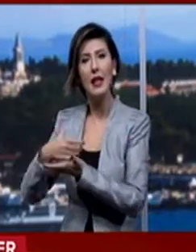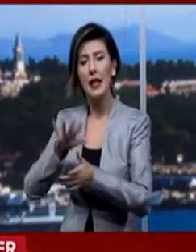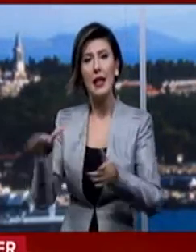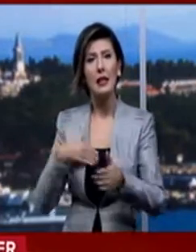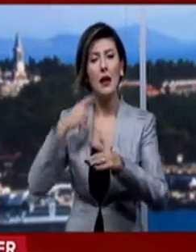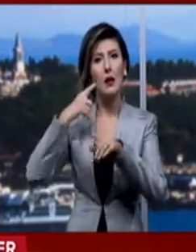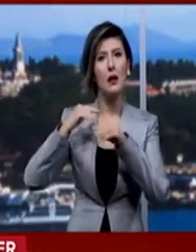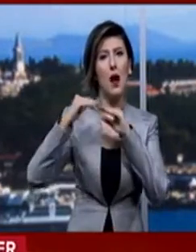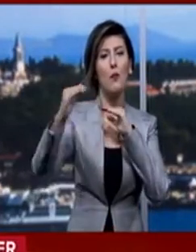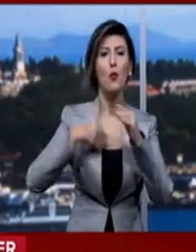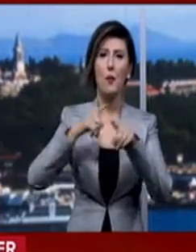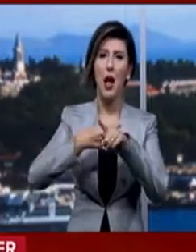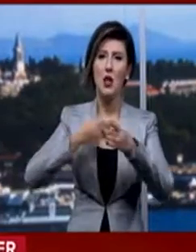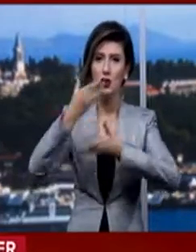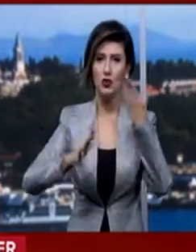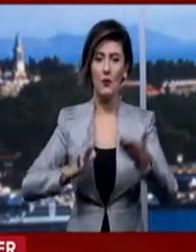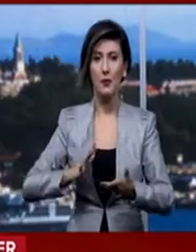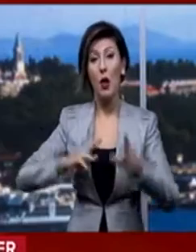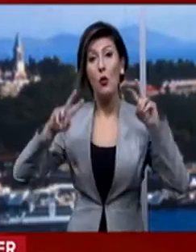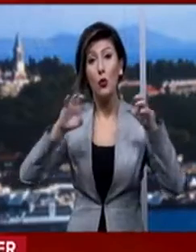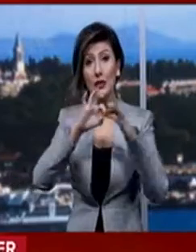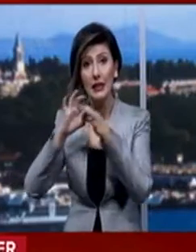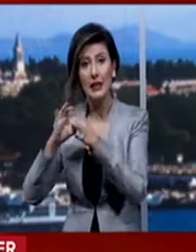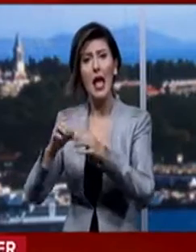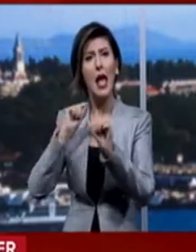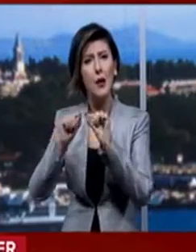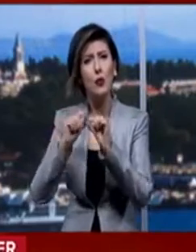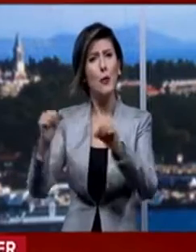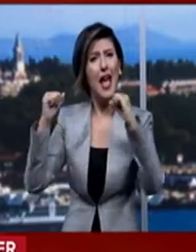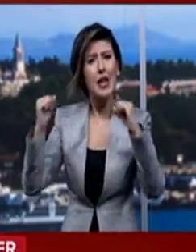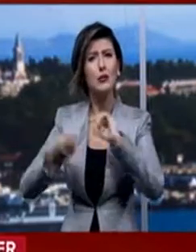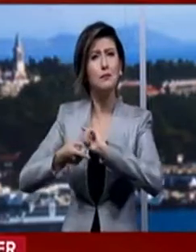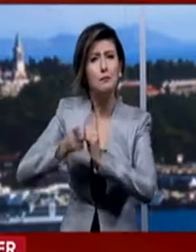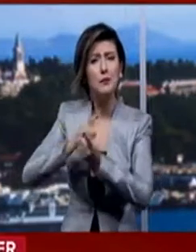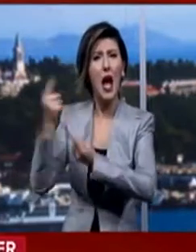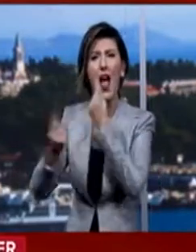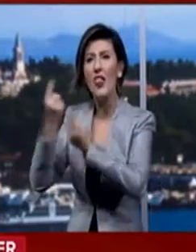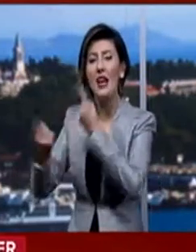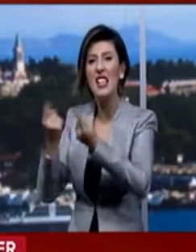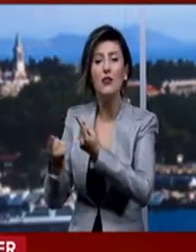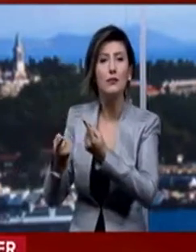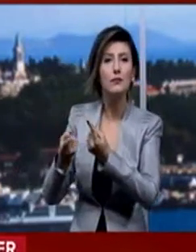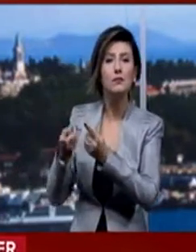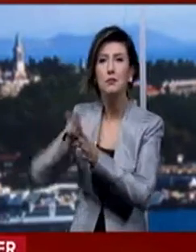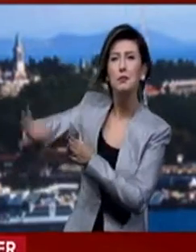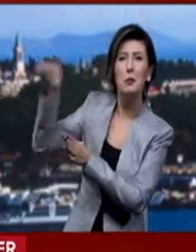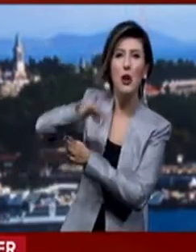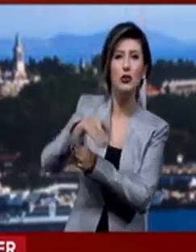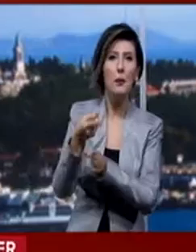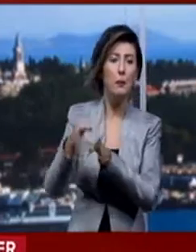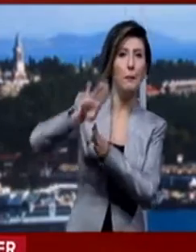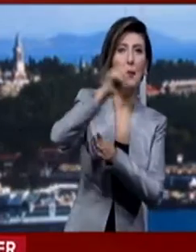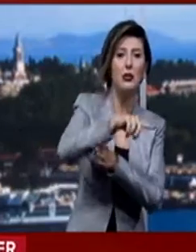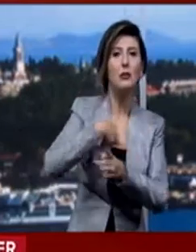kamuoyuyla paylaşacağım. Konuyla ilgili olarak ekonomiden enerjiye birçok sektörde alternatifler üzerinde çalışıldığını söyledi.